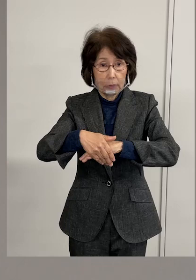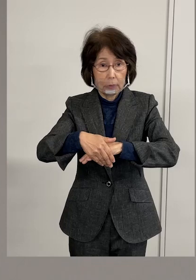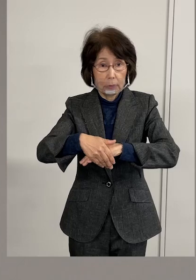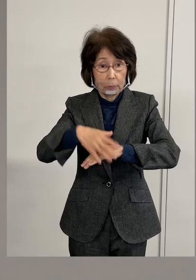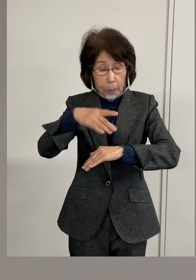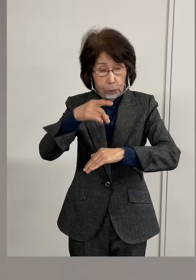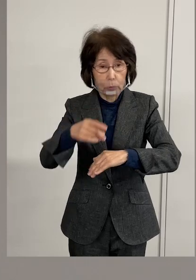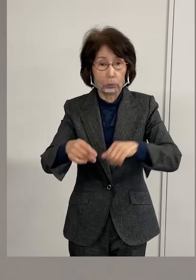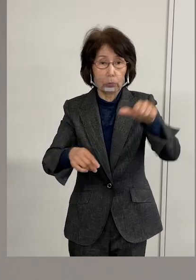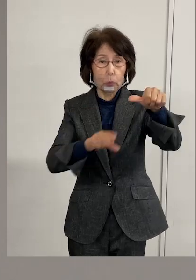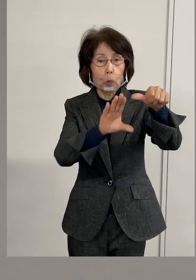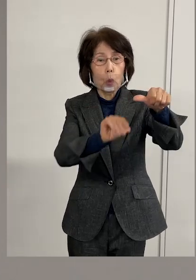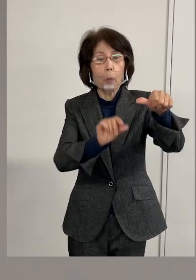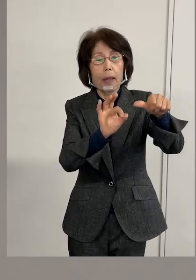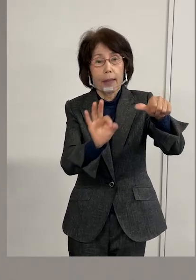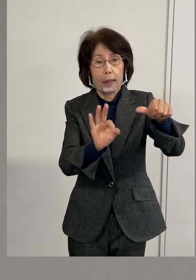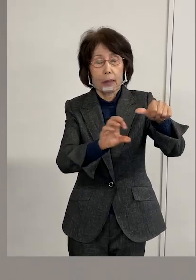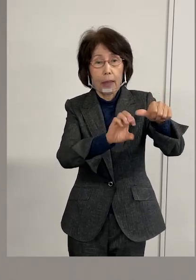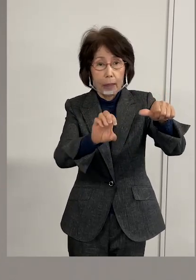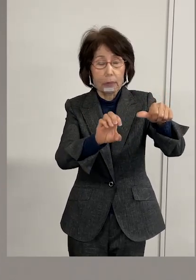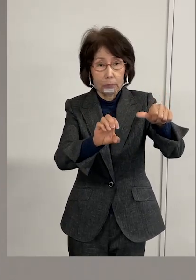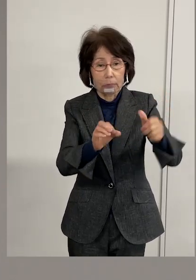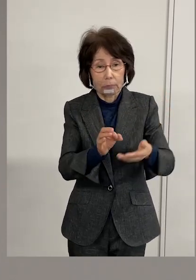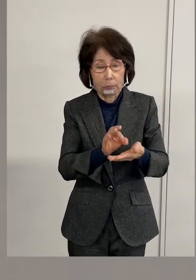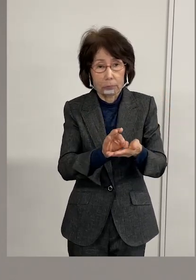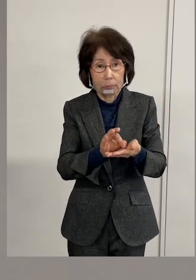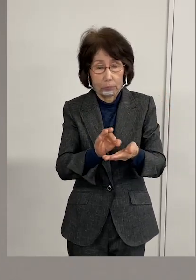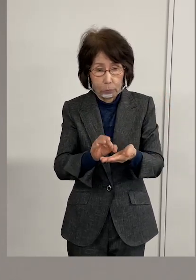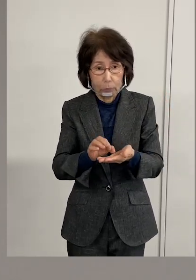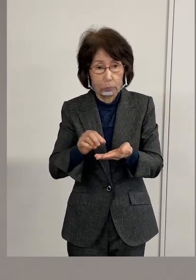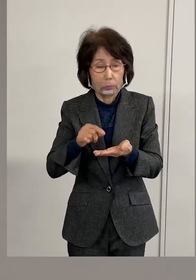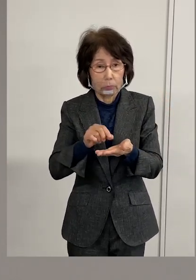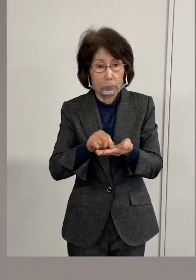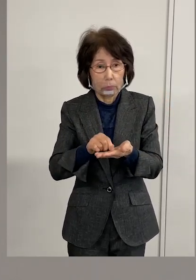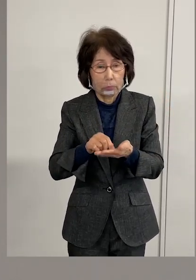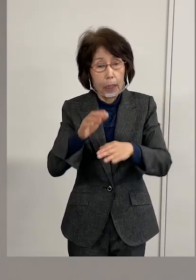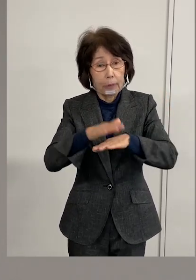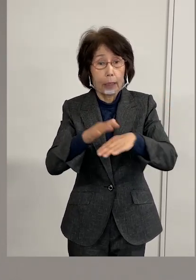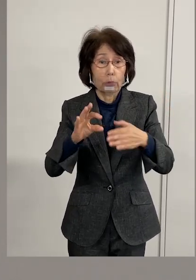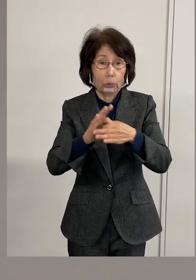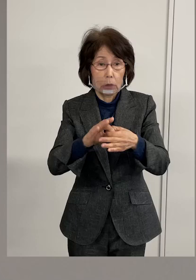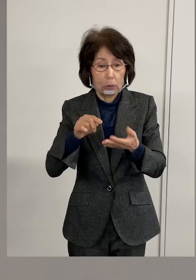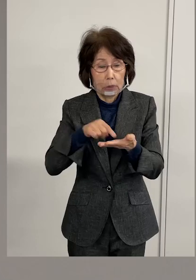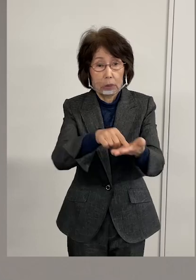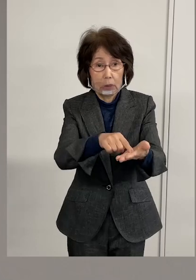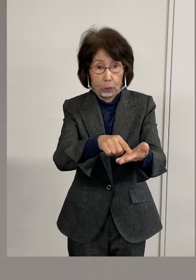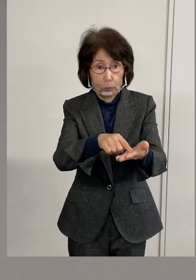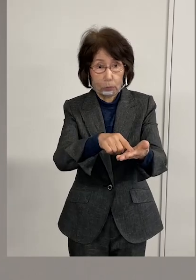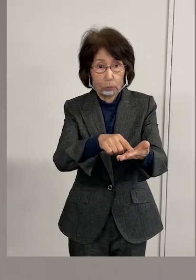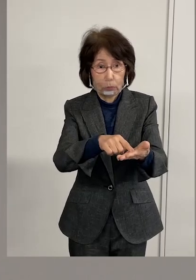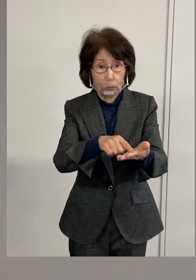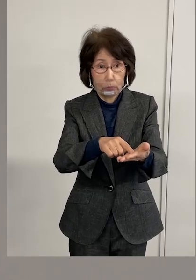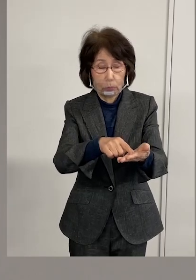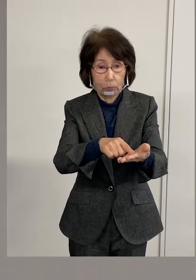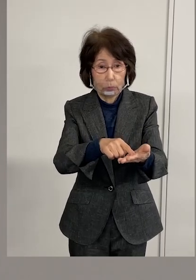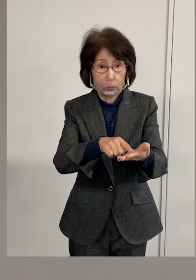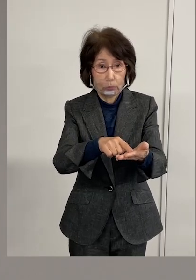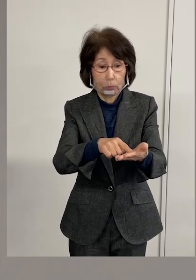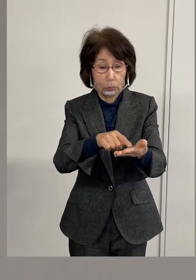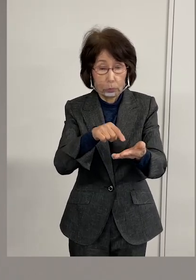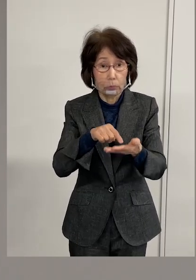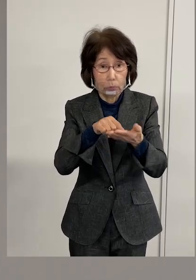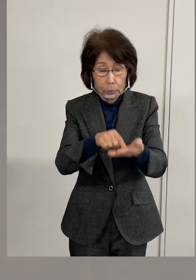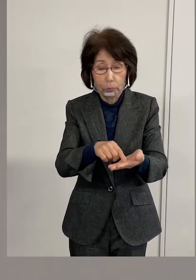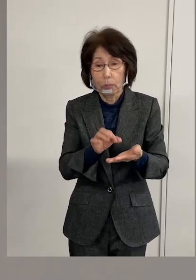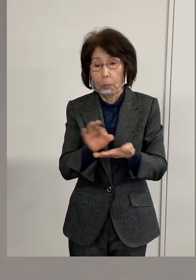万円の給付分についての申請のですね、手続きの、いわゆる交付を行います。